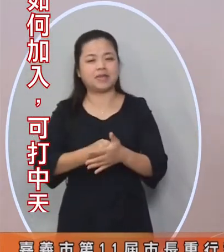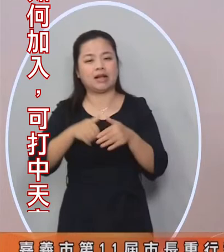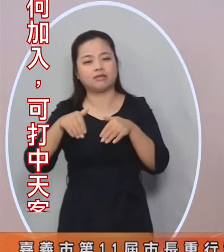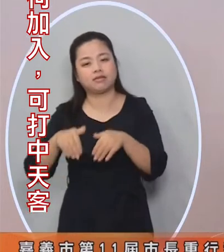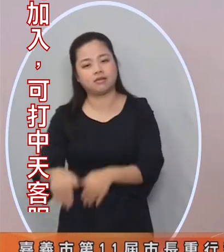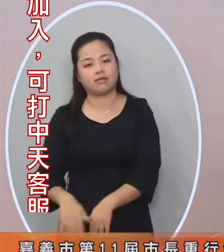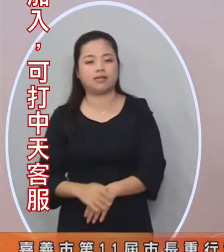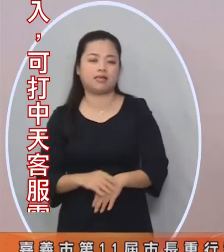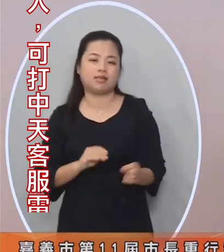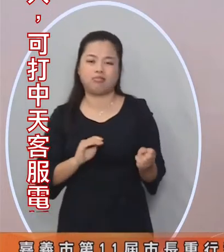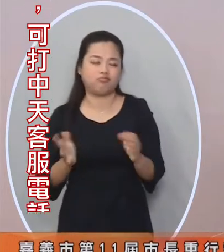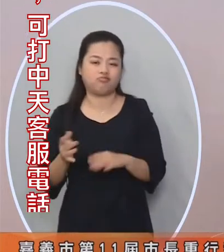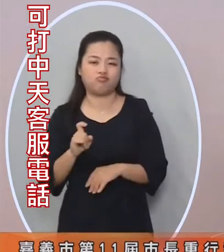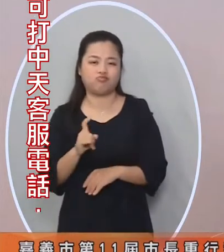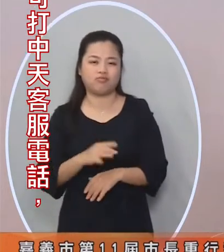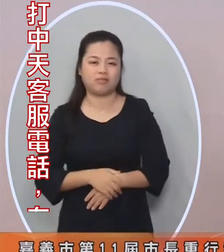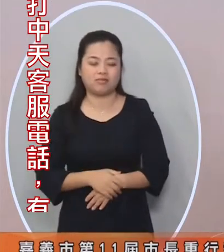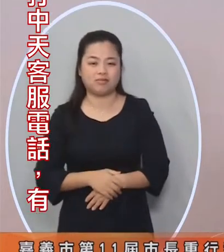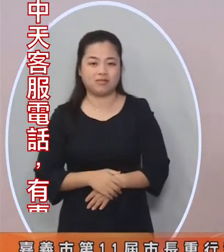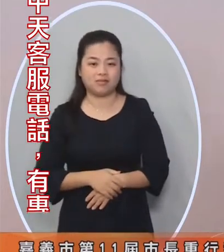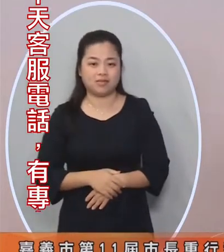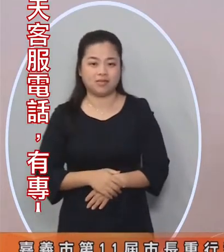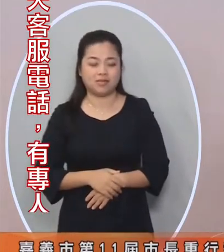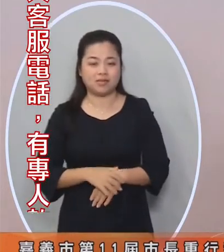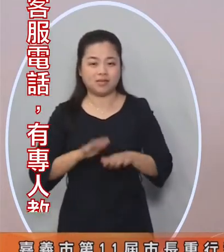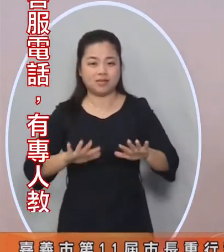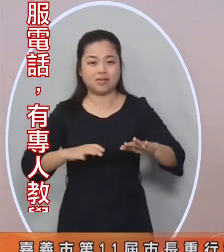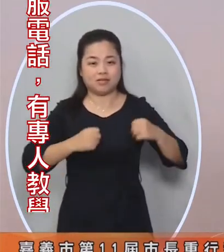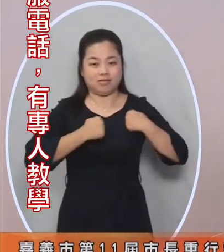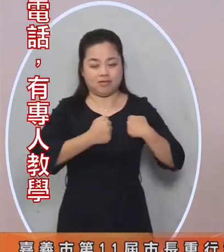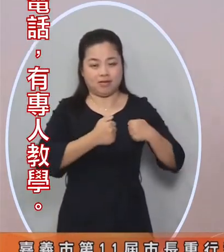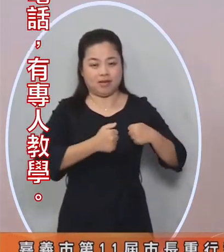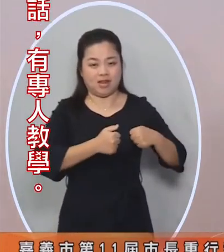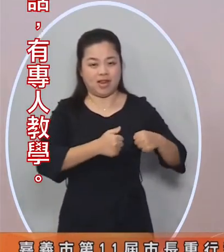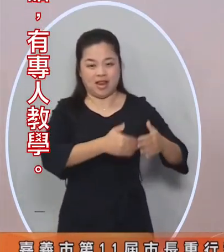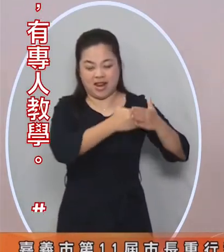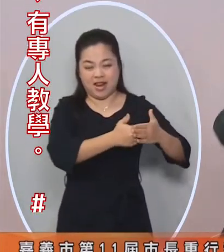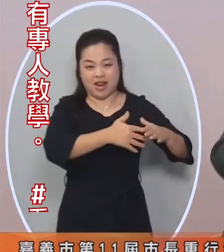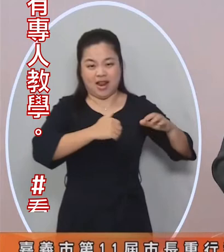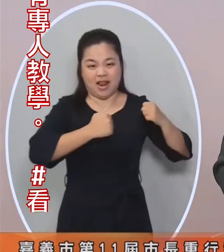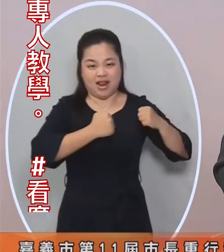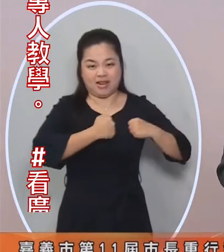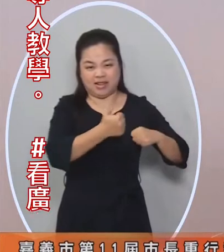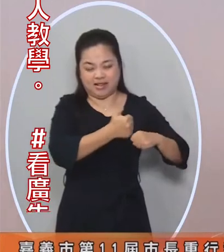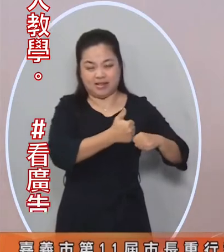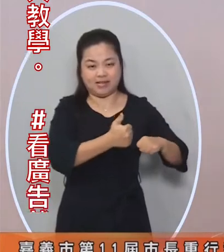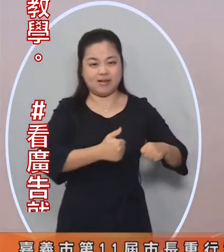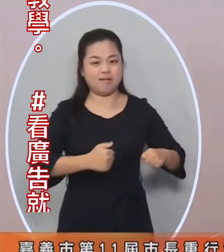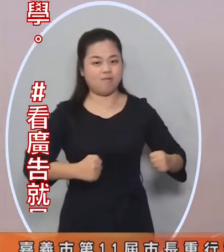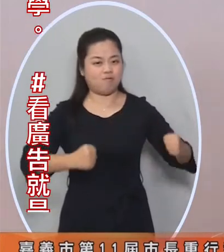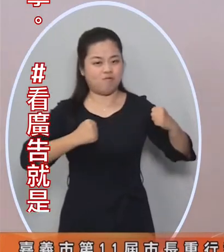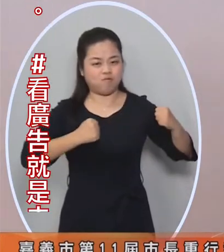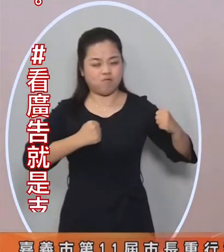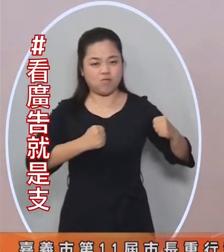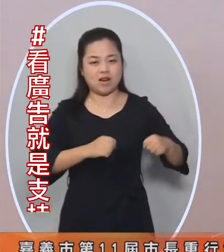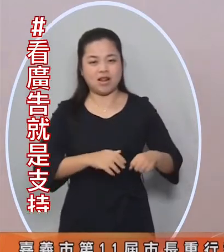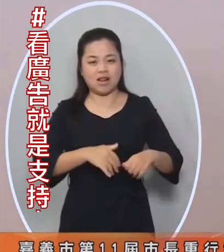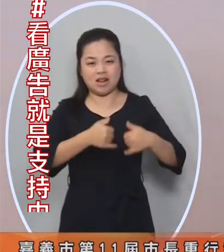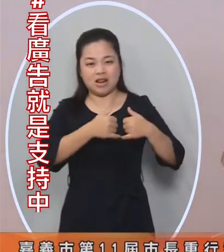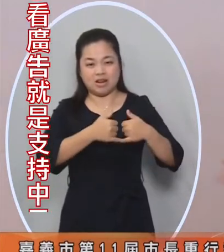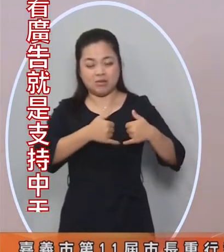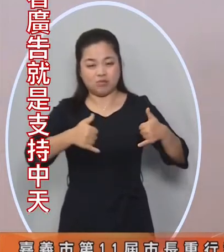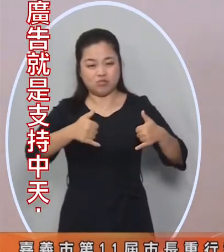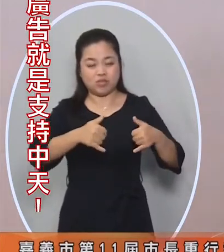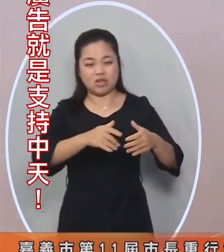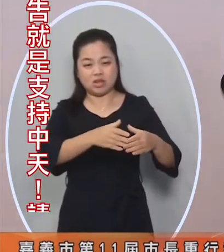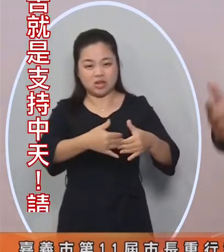都无法度啊。即马身体要用啊，习近平身体要用，气也也啊，吼、哦，啥物伟大民族复兴